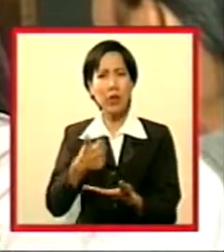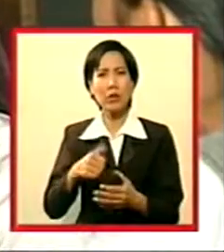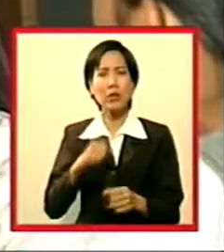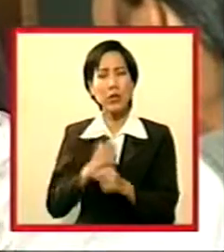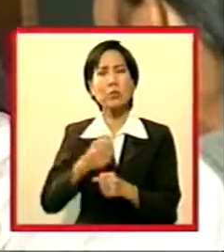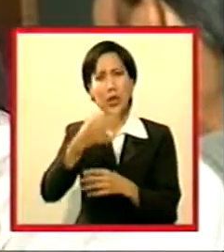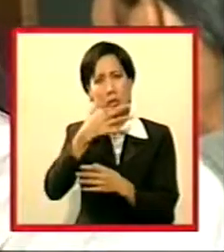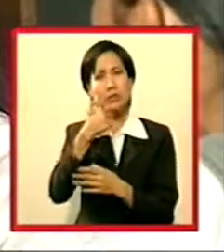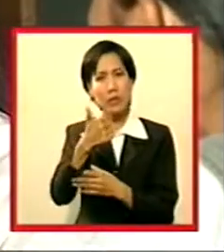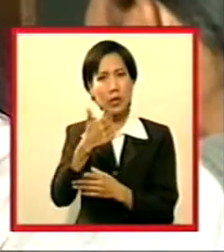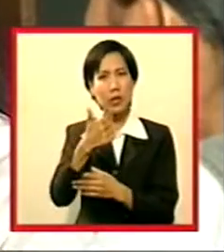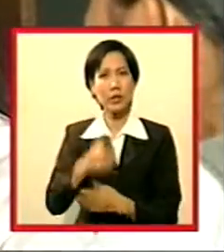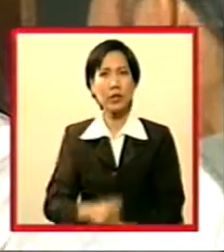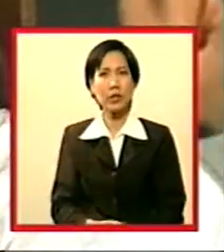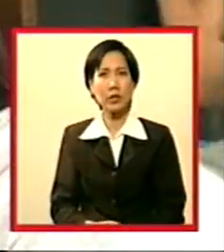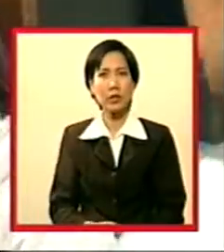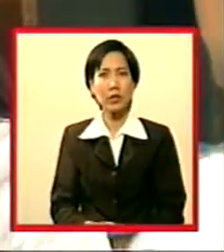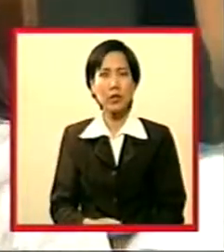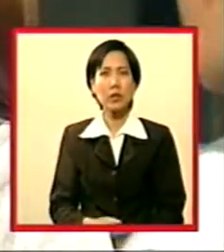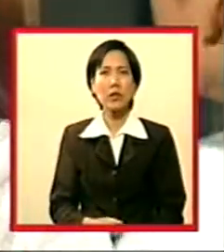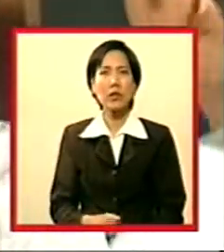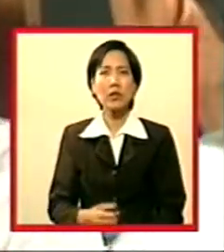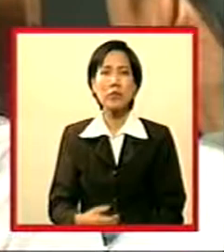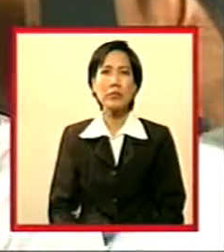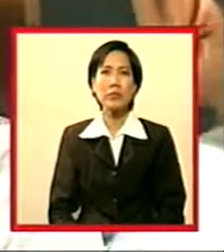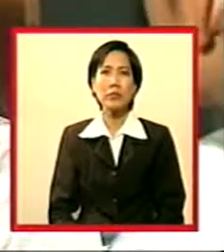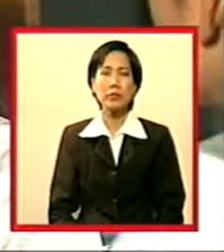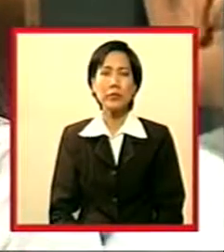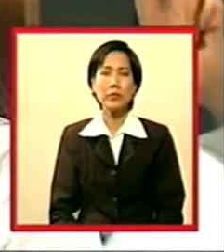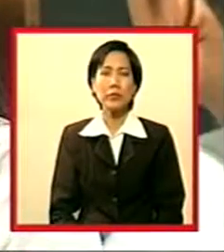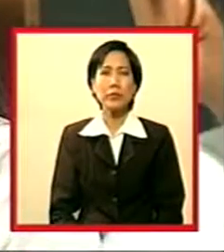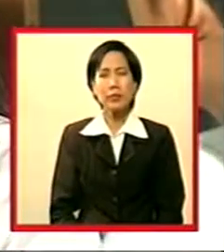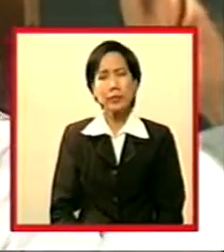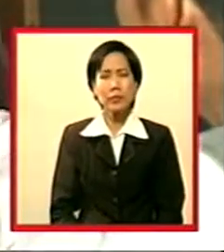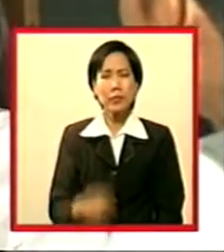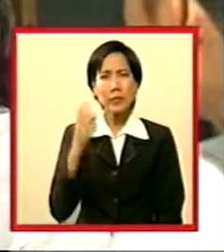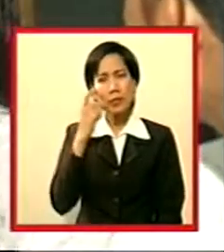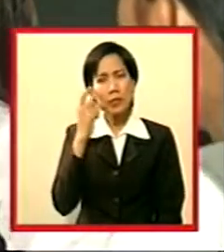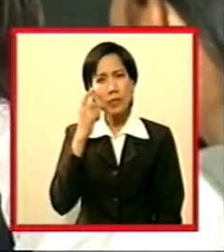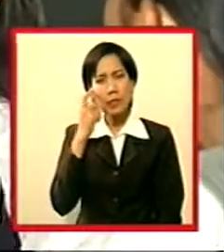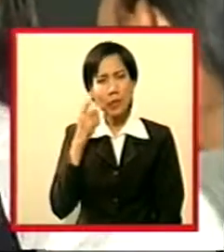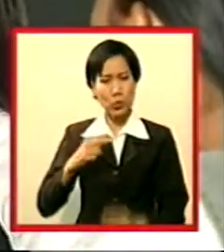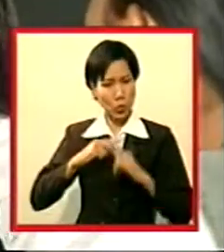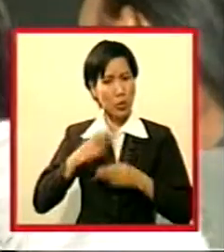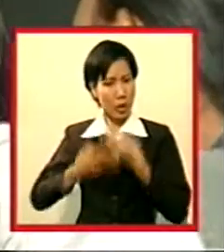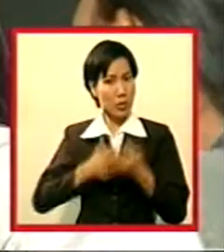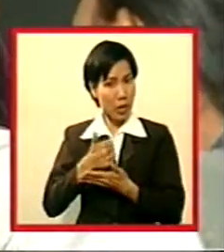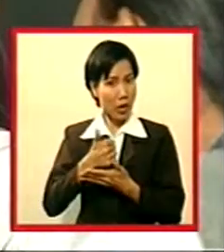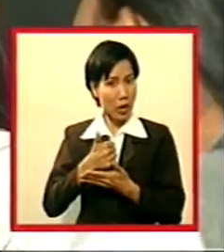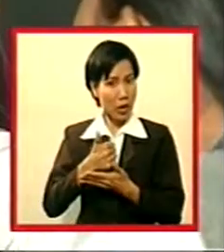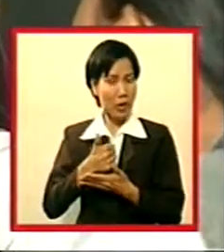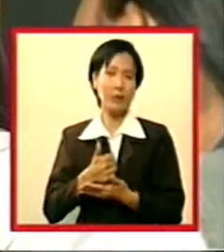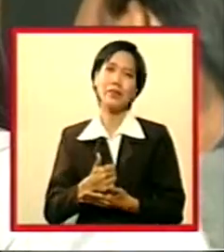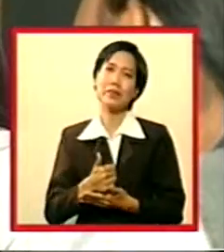ได้ทำเป็นอาชีพก็ยังได้หรือเปิดตลาดทั่วทุกจังหวัดก็ยังได้เลยเอ๊หรือว่าเราจะทำขายเองดีน